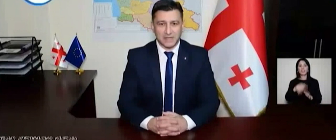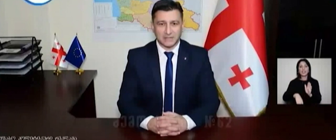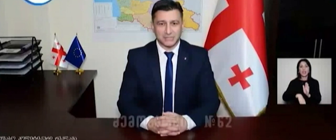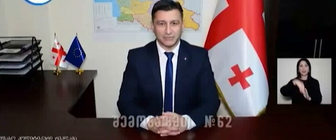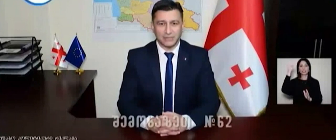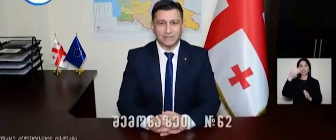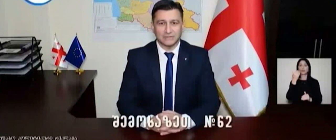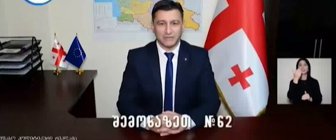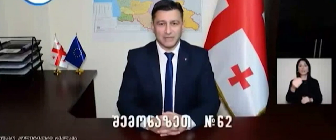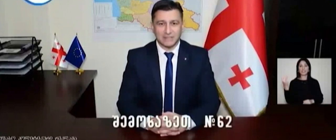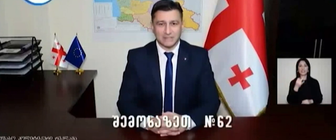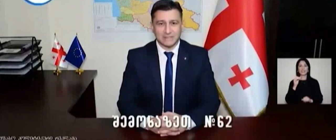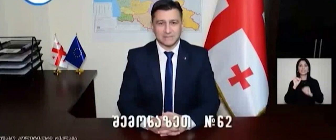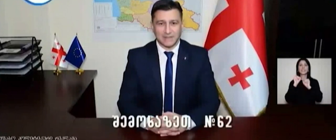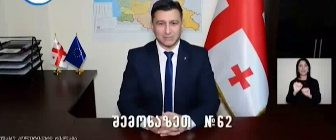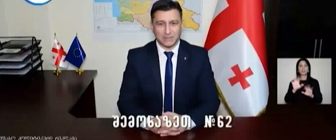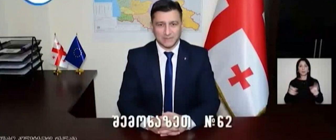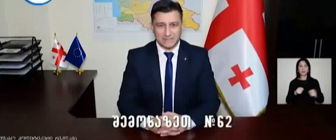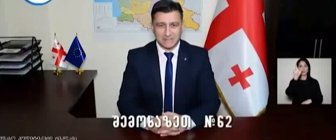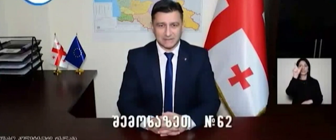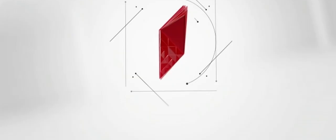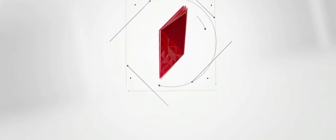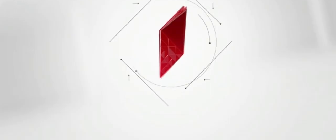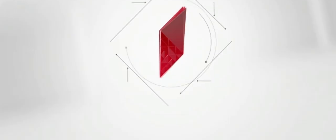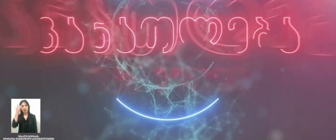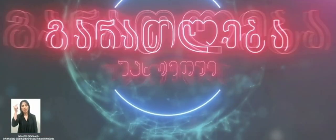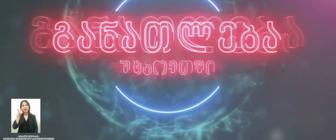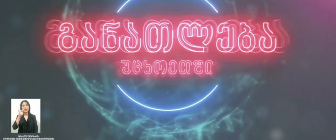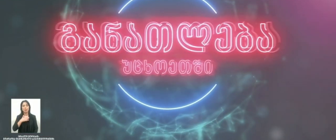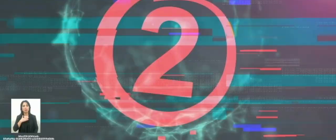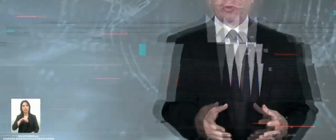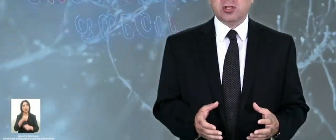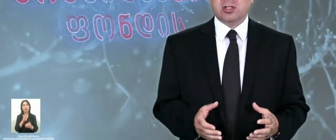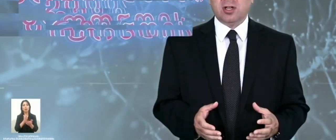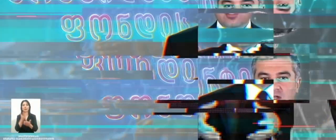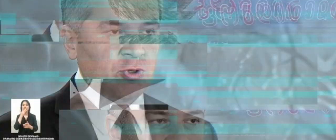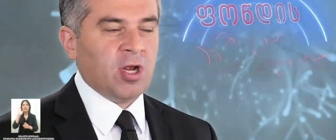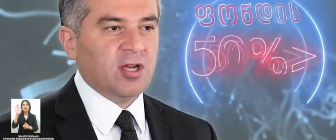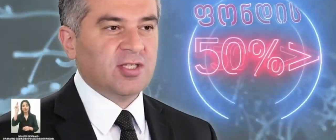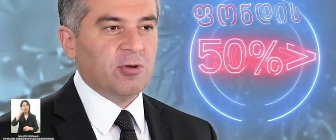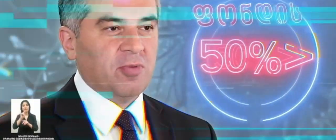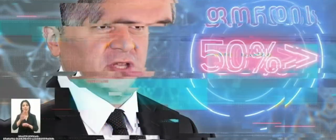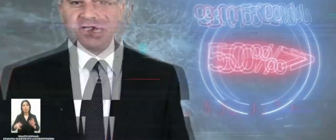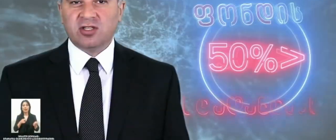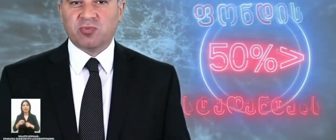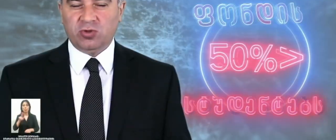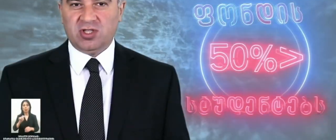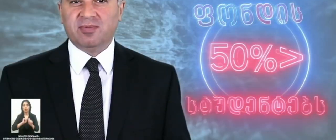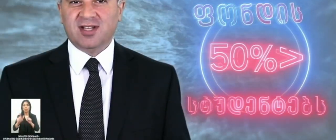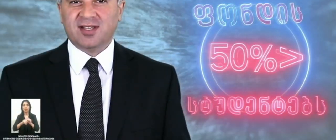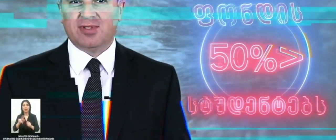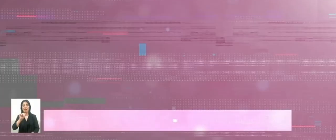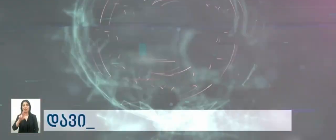თქვენ მიერ არჩეული, თქვენი ინტერესების დამცველი პრეზიდენტი. განათლება ჩვენი პრიორიტეტია. საზღვარგარეთ სწავლა პრეზიდენტის